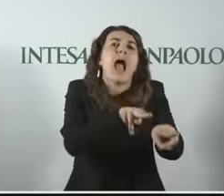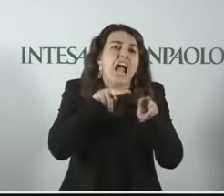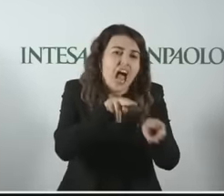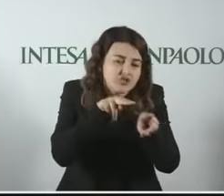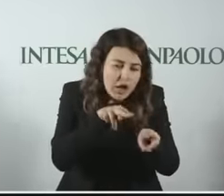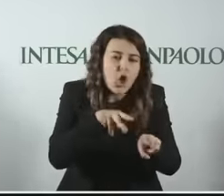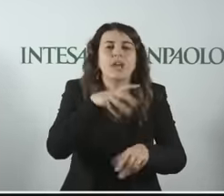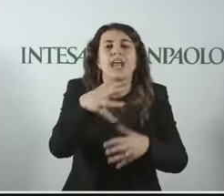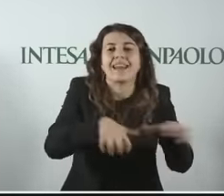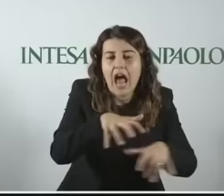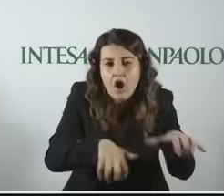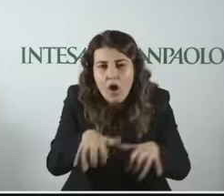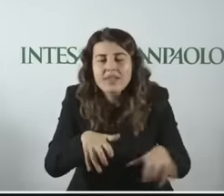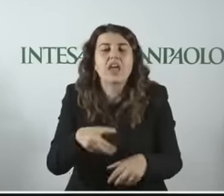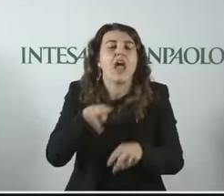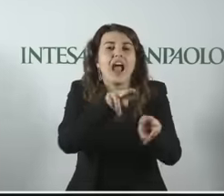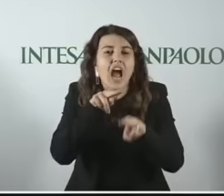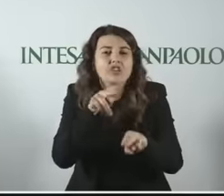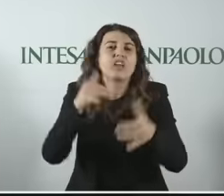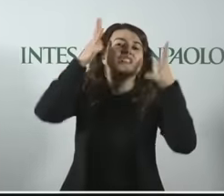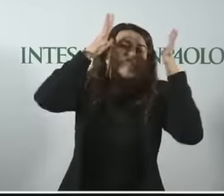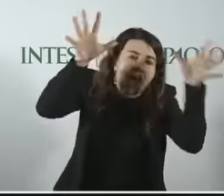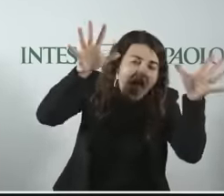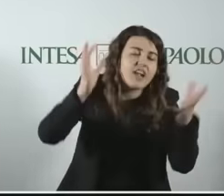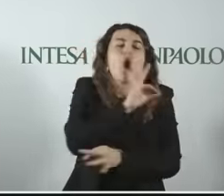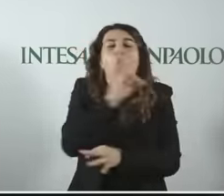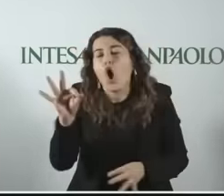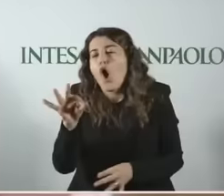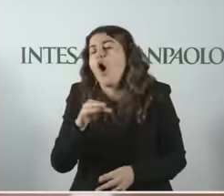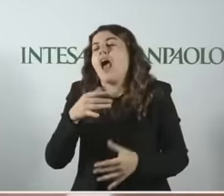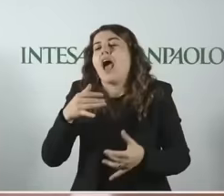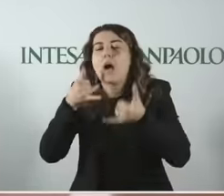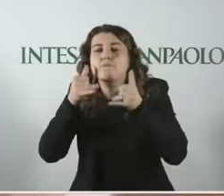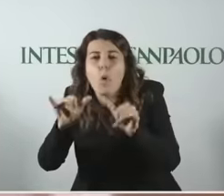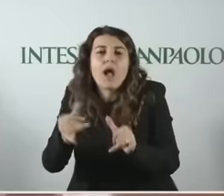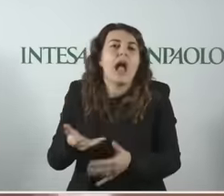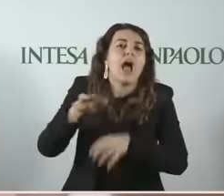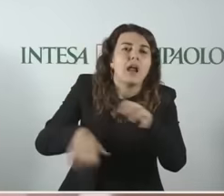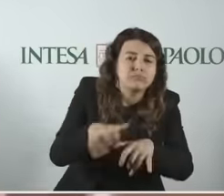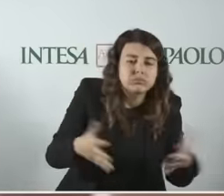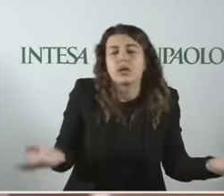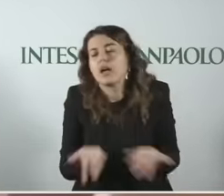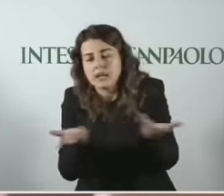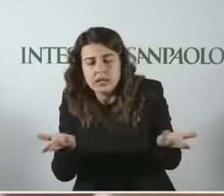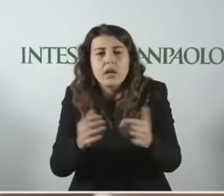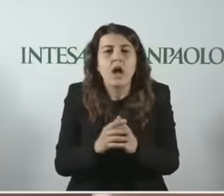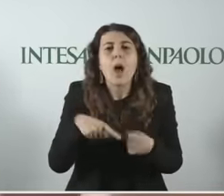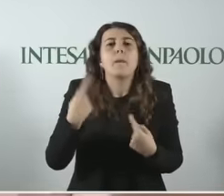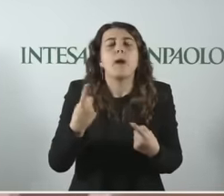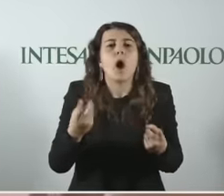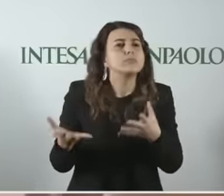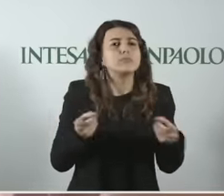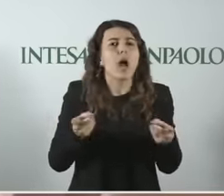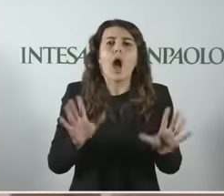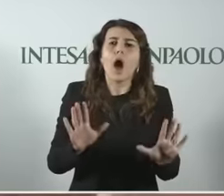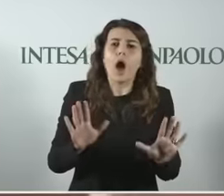raccoglitori andavano in giro a cacciare il cervo o raccoglievano le bacche e poi a un certo punto hanno scoperto